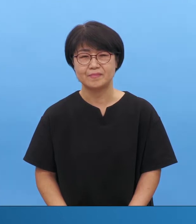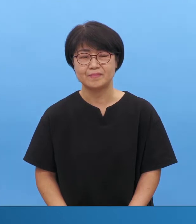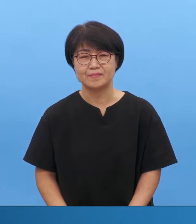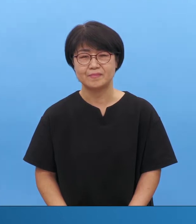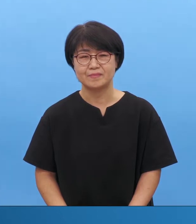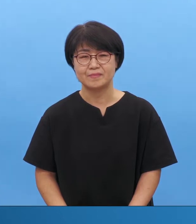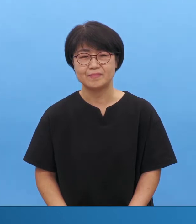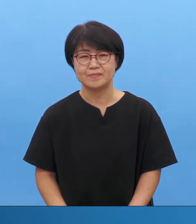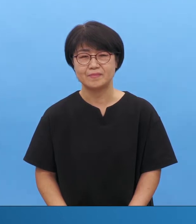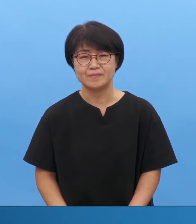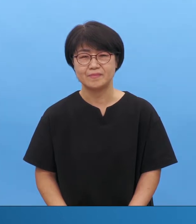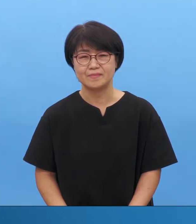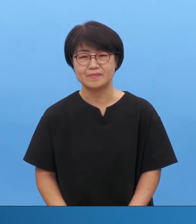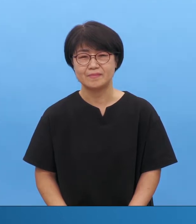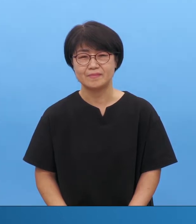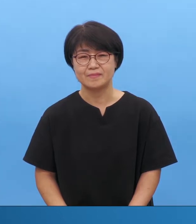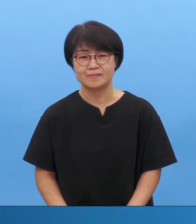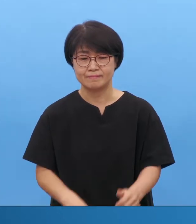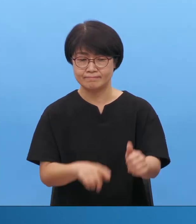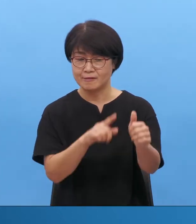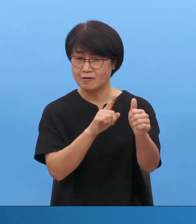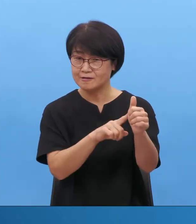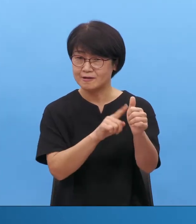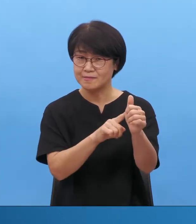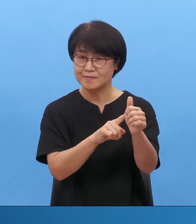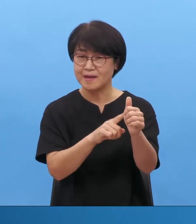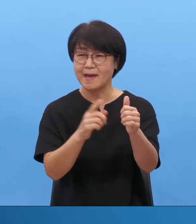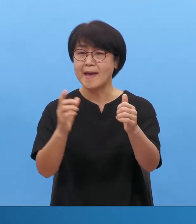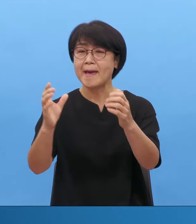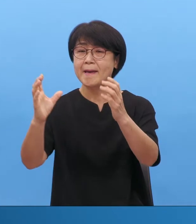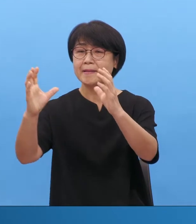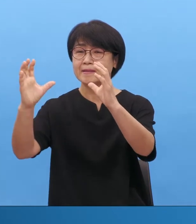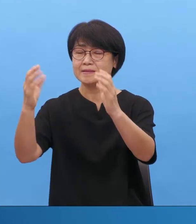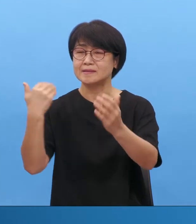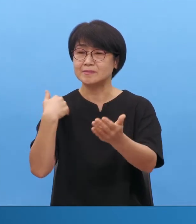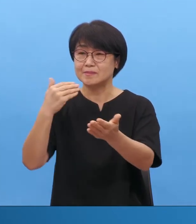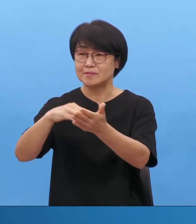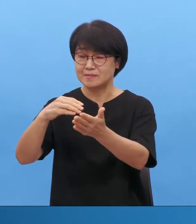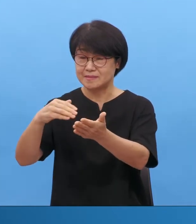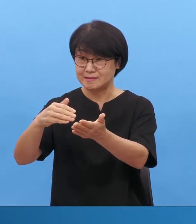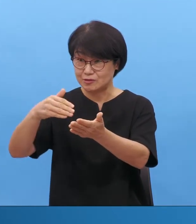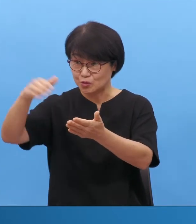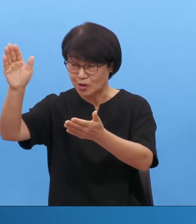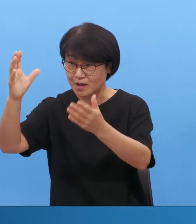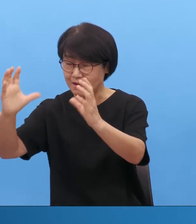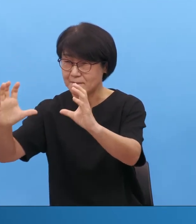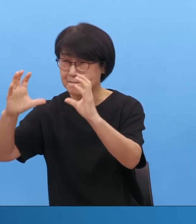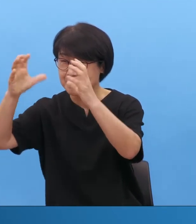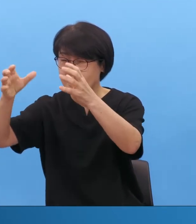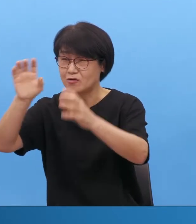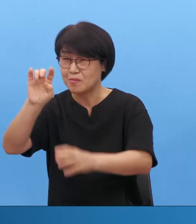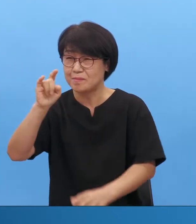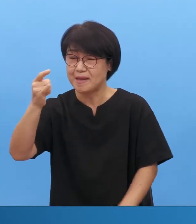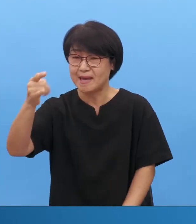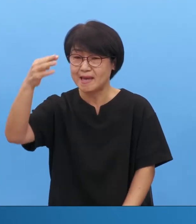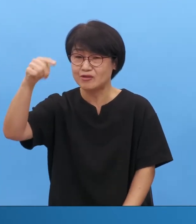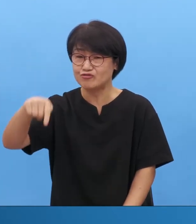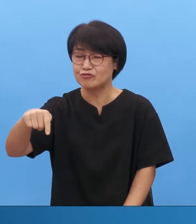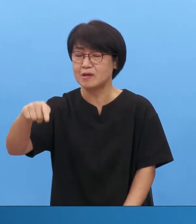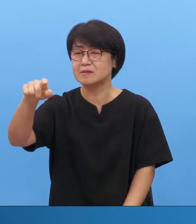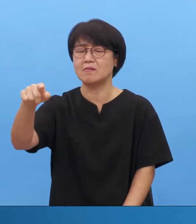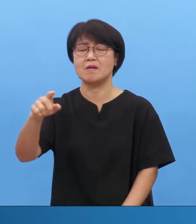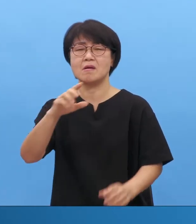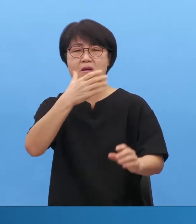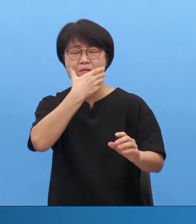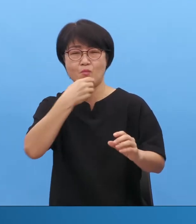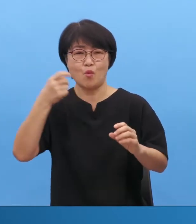정도로요. 페루 전역에서 전도운동을 하는 거예요. And he went back and returned back to his country, Peru. But amazingly, these 그 사람만 하는 게 amazing 아니에요. works of